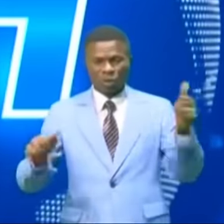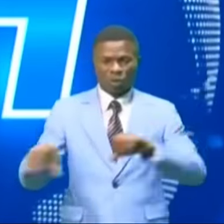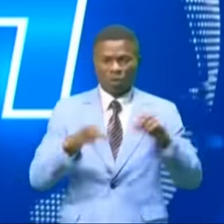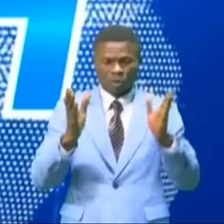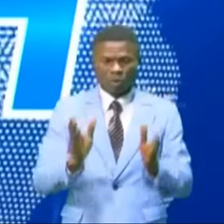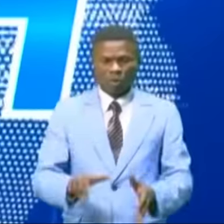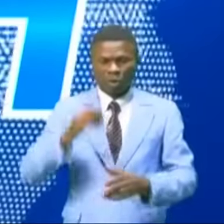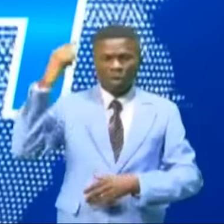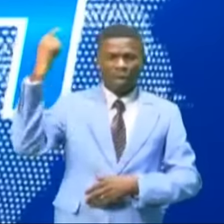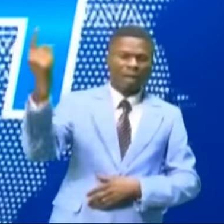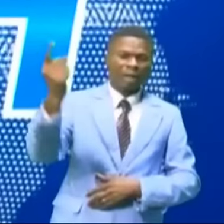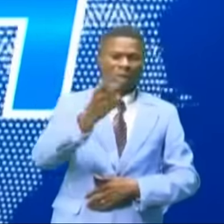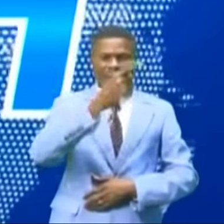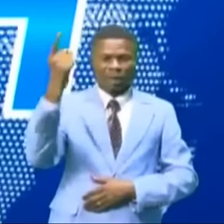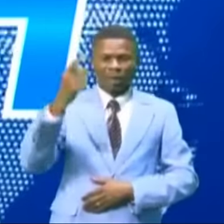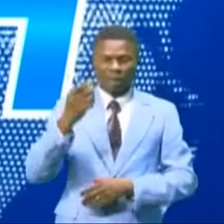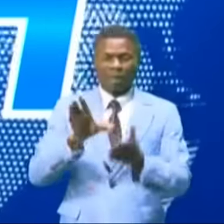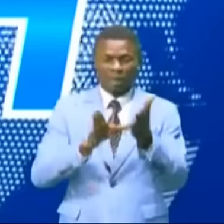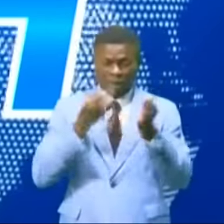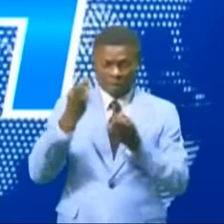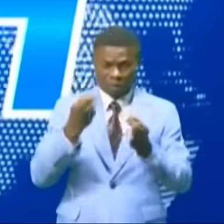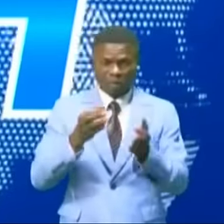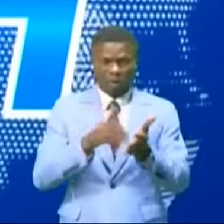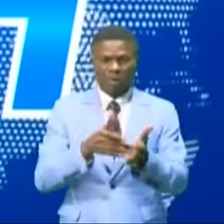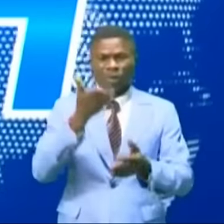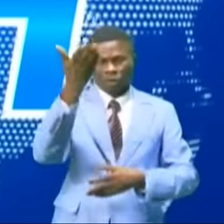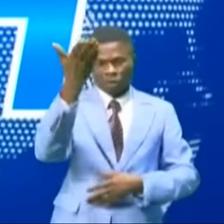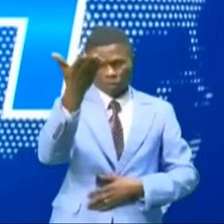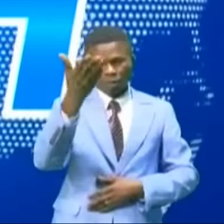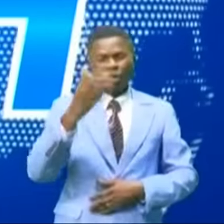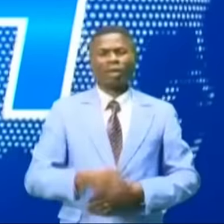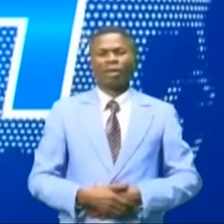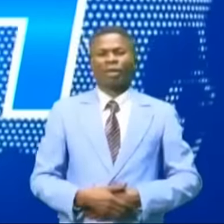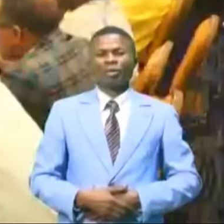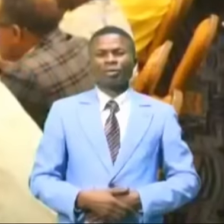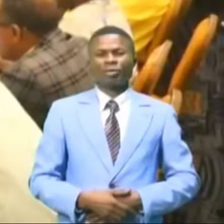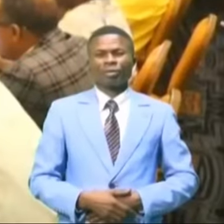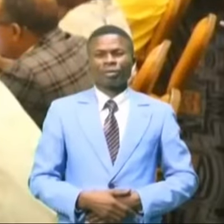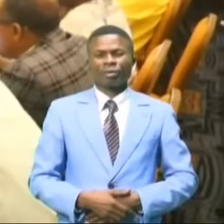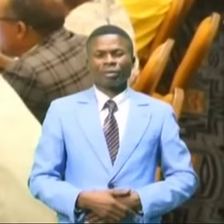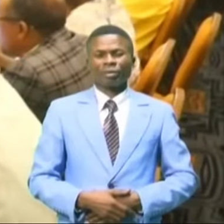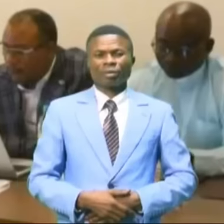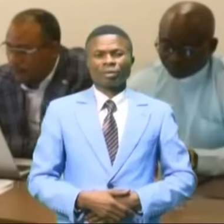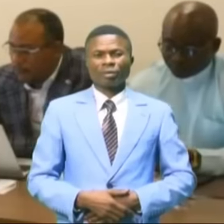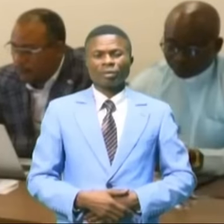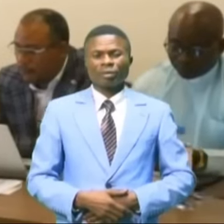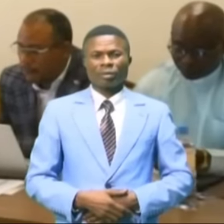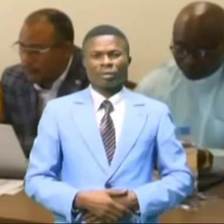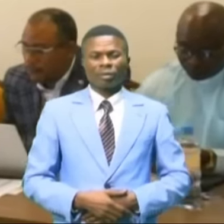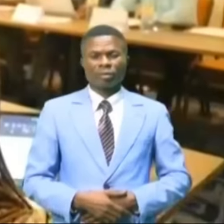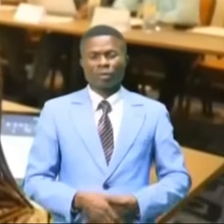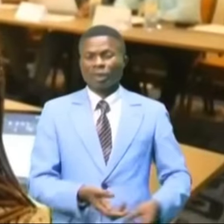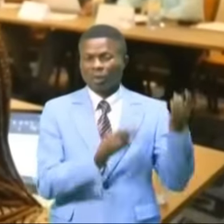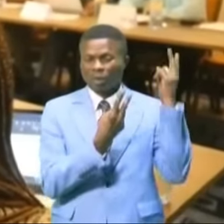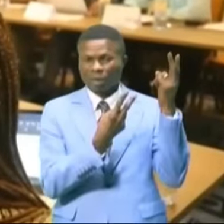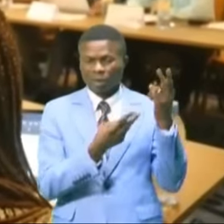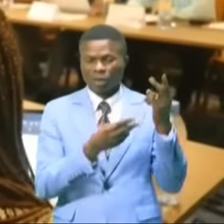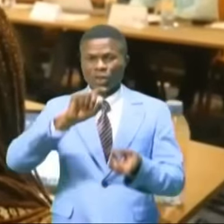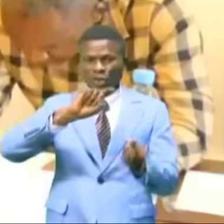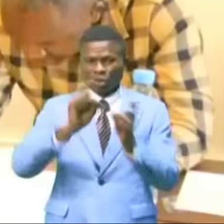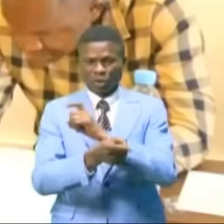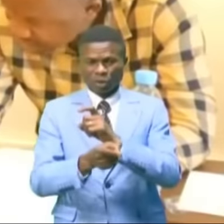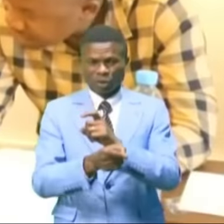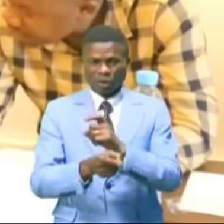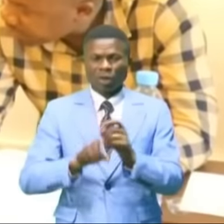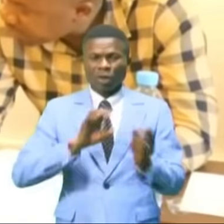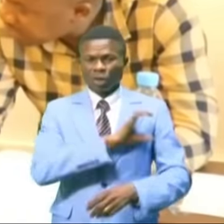acteurs humanitaires. Suivez les détails dans ce reportage. La clarification des valeurs et la transformation des